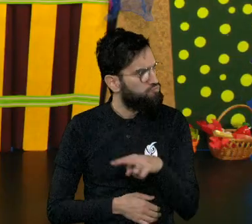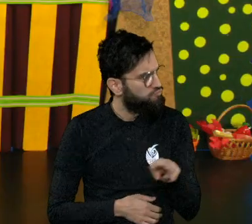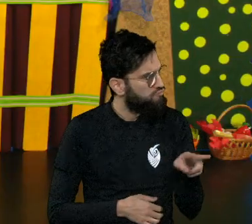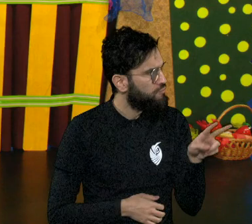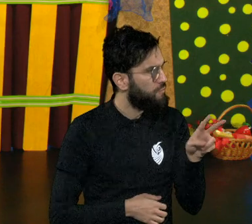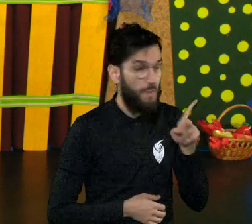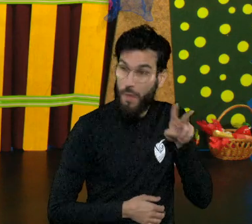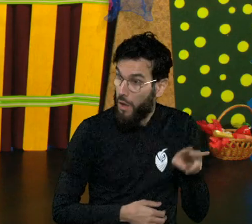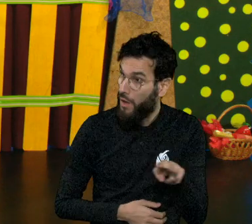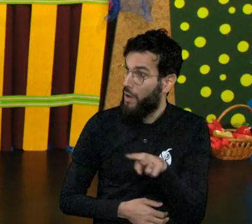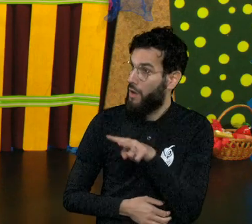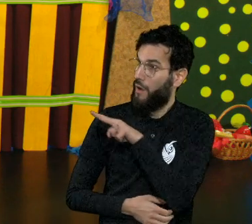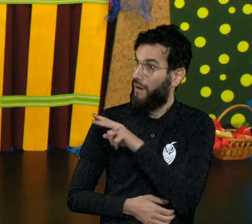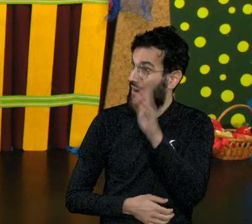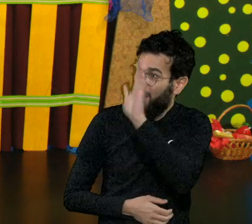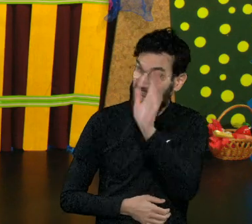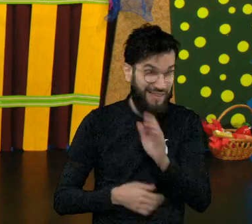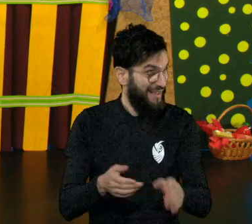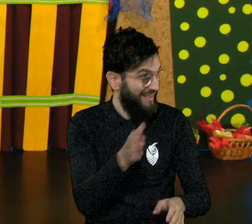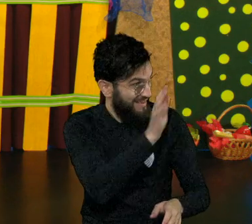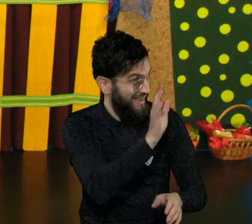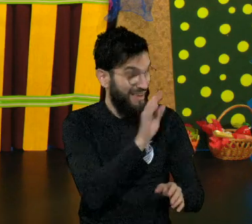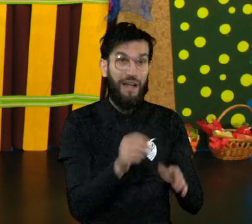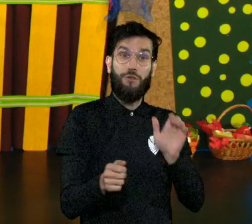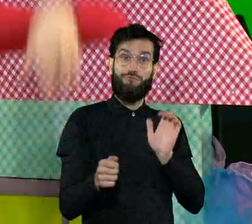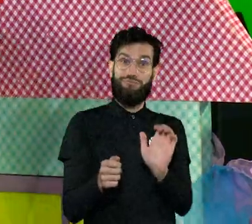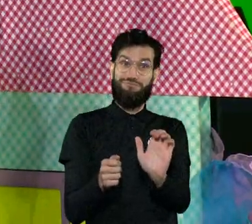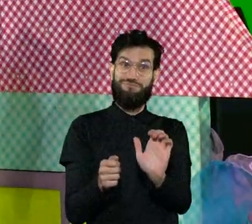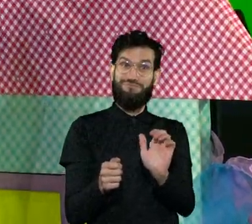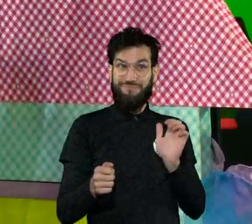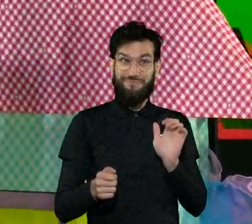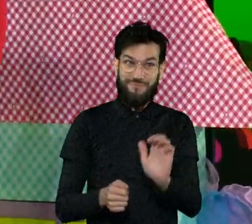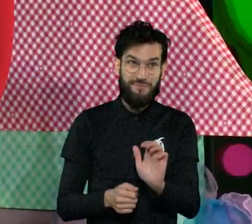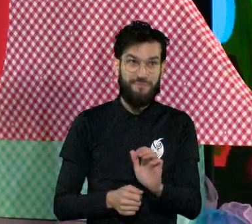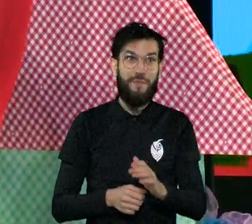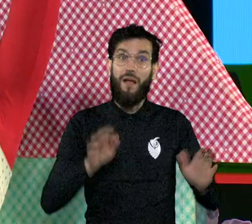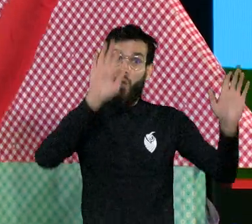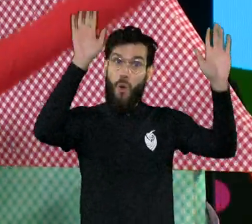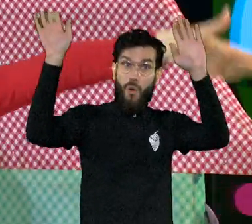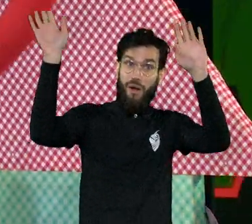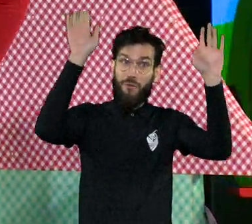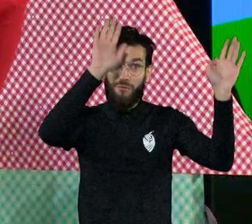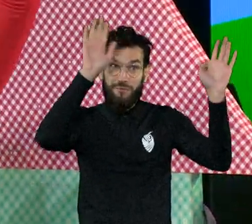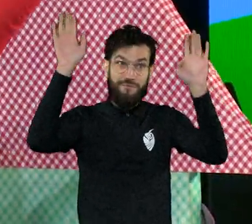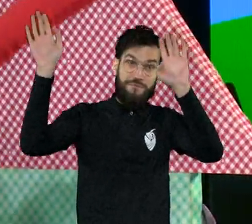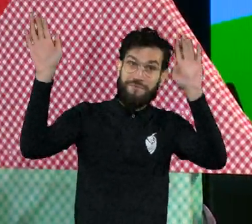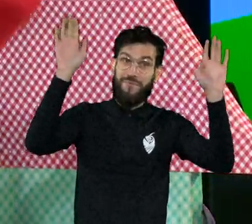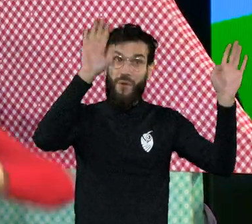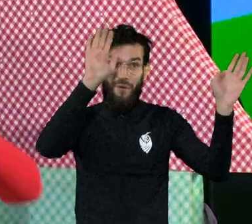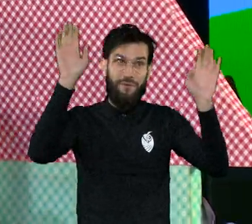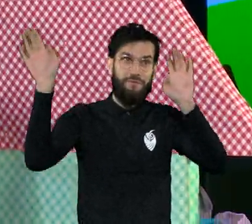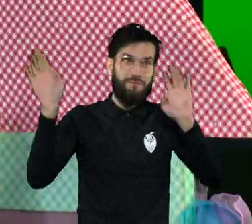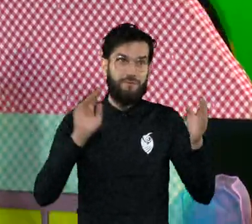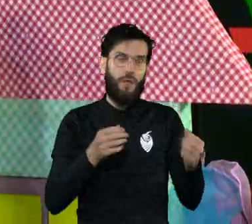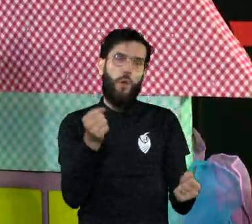kamoši. Otoč volant, zatrú hlasno, šofér je šéf najväčší. Ruky hore, idú auta, naši veľkí